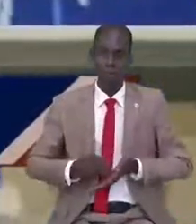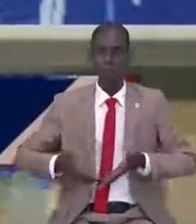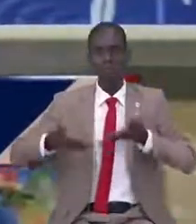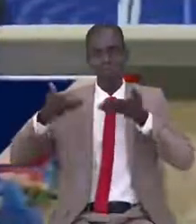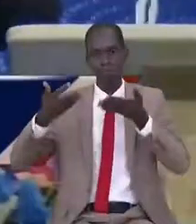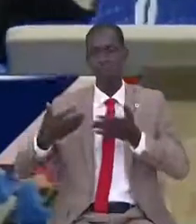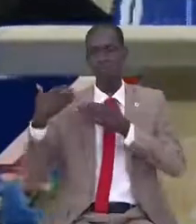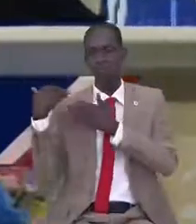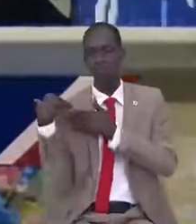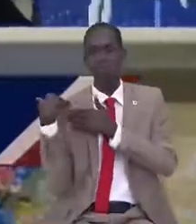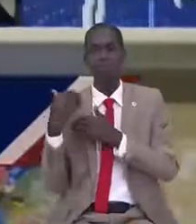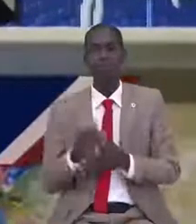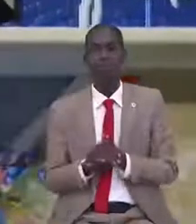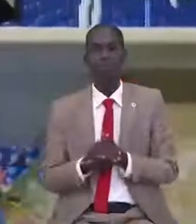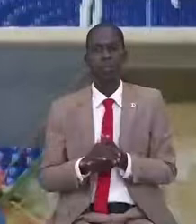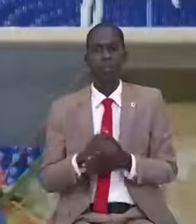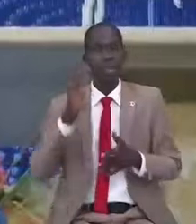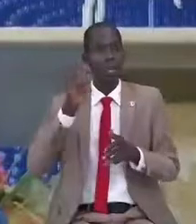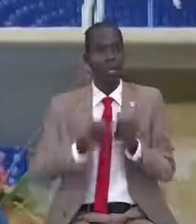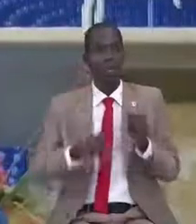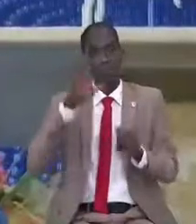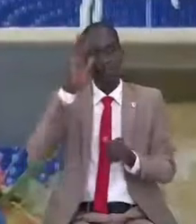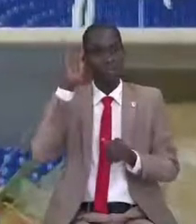fardeau. Voici ces deux versets.